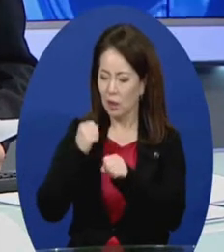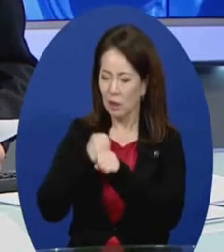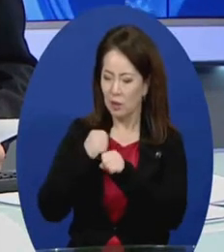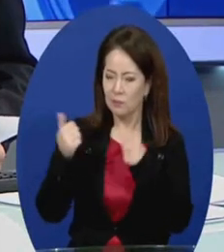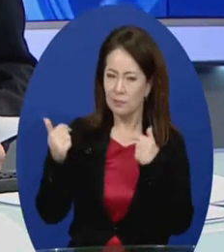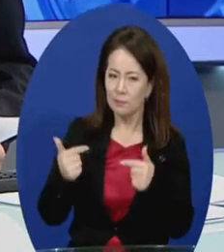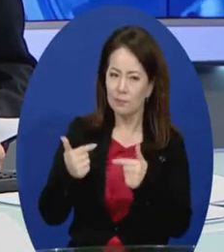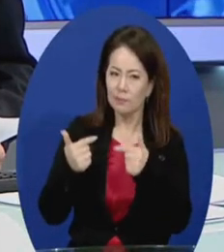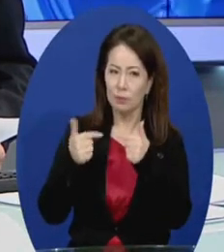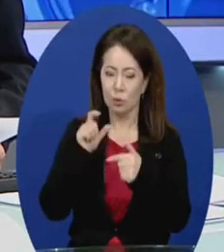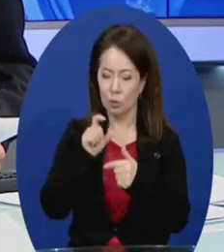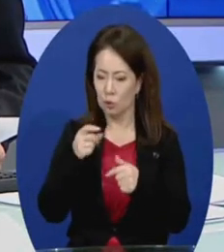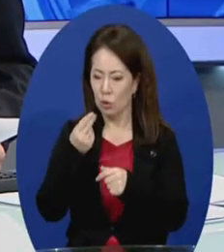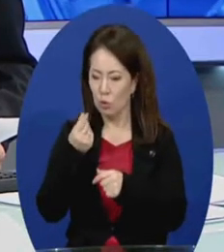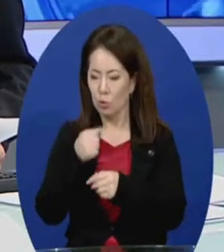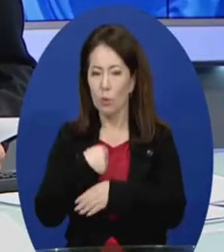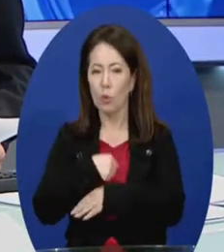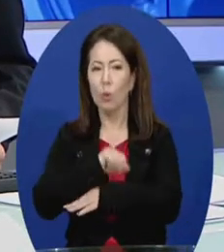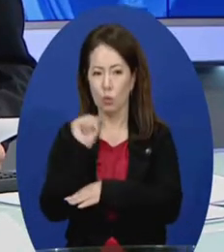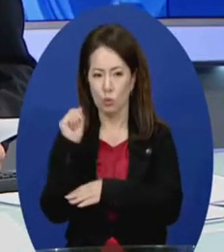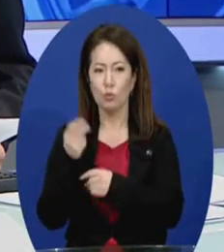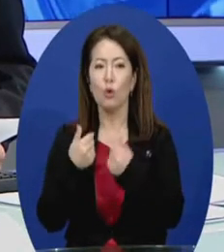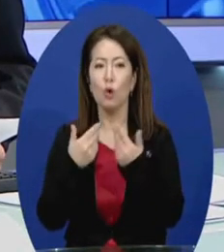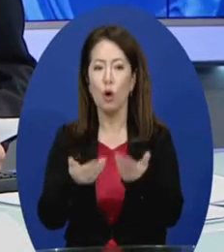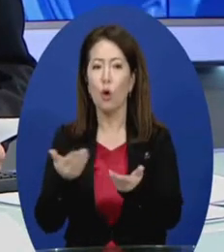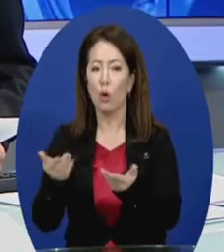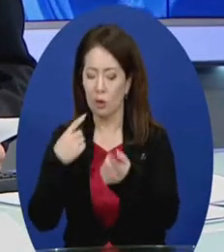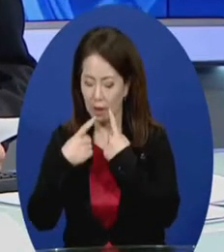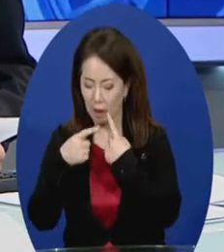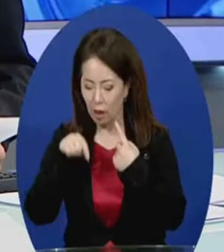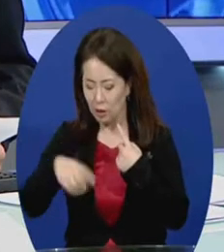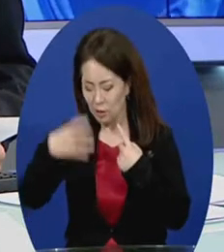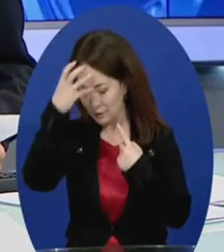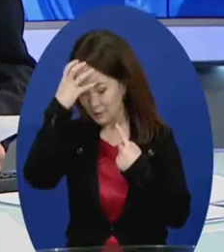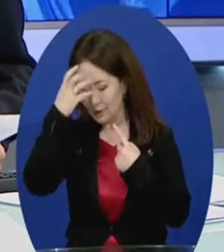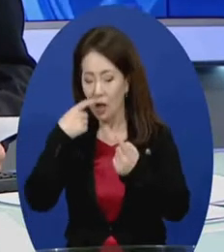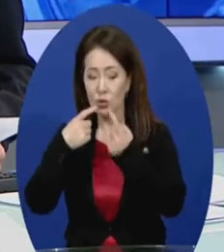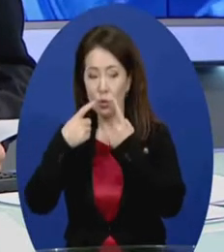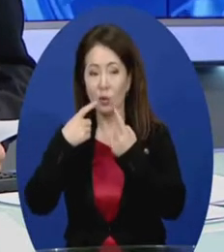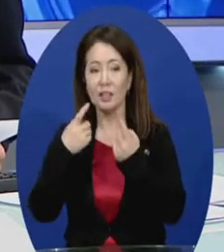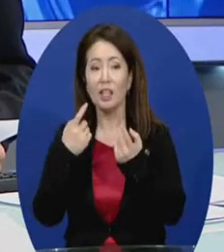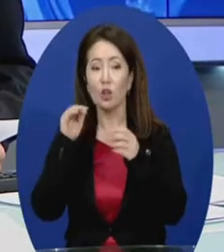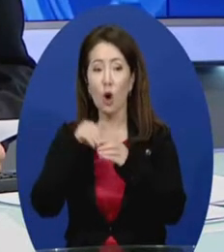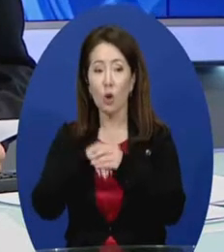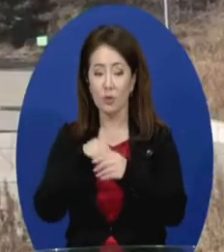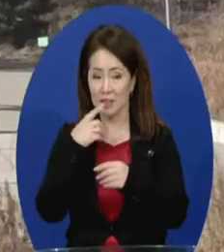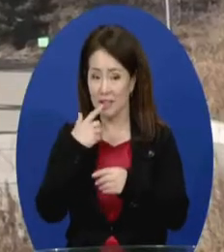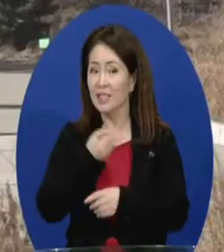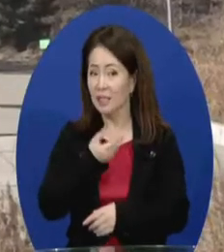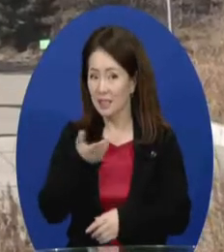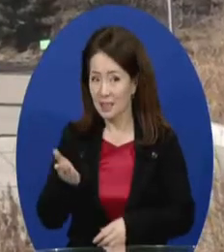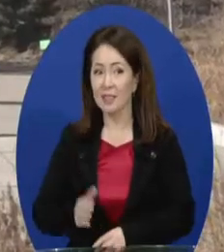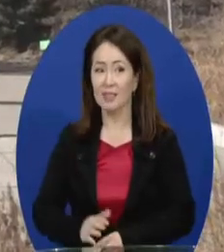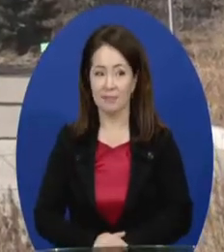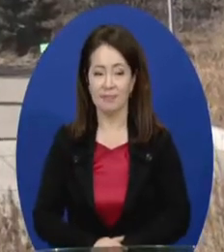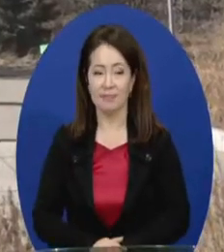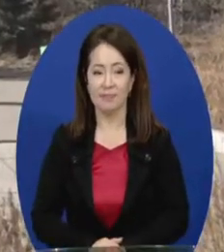эмнэлгийн ажилчдад мөнгөн урамшуул олгох болж энэ асуудлыг засгийн газрын хурлаанд оруулж байгааг дуулгасан юм.